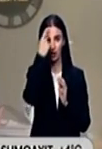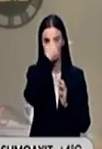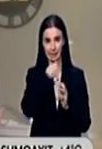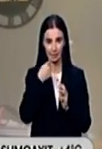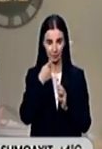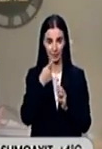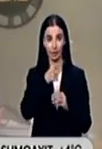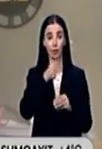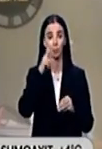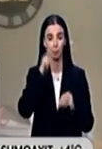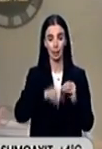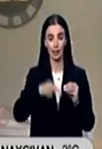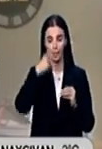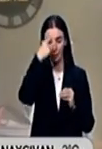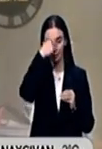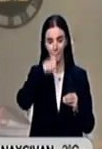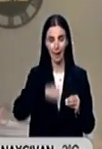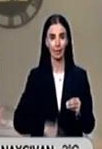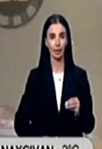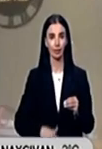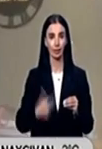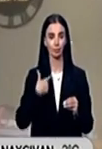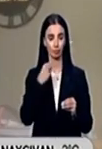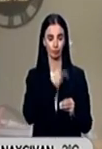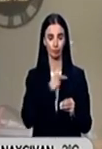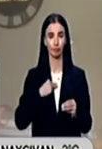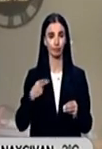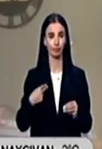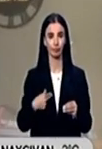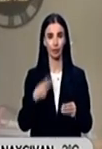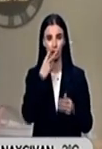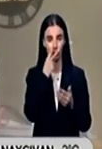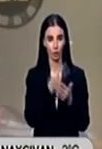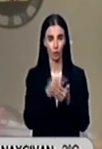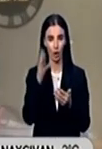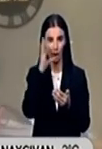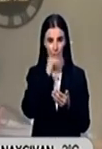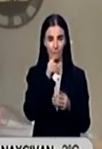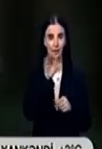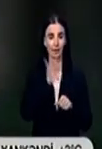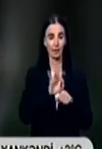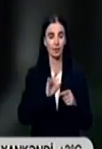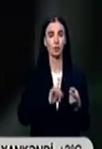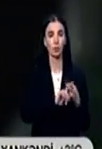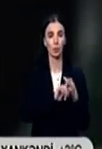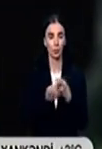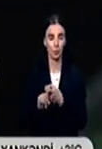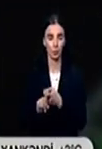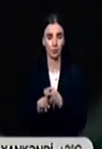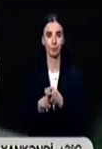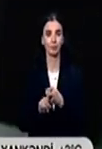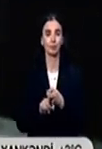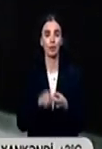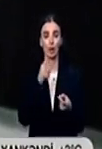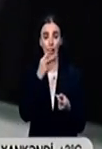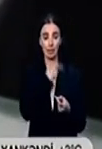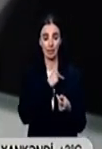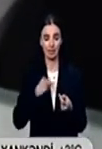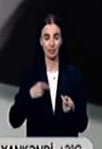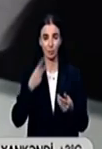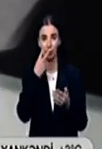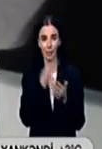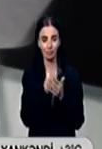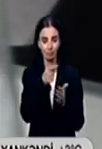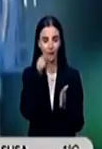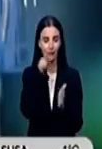isə daha çox bədəndən başlayıb digər orqanlara doğru hərəkət artmağa davam edir. Səpkilərin quruluşunda da fərqlər